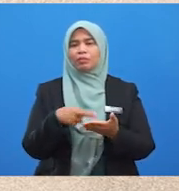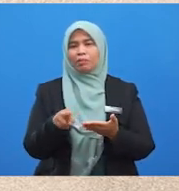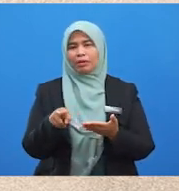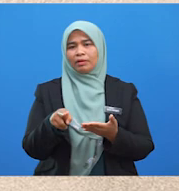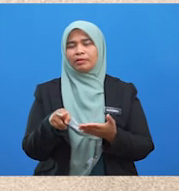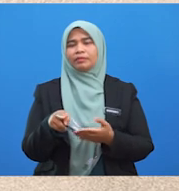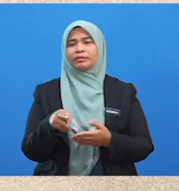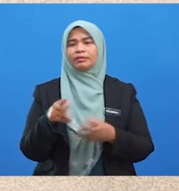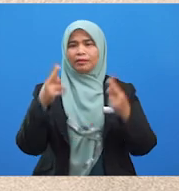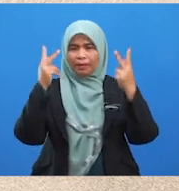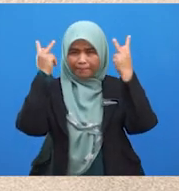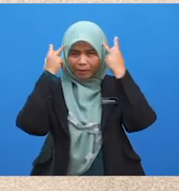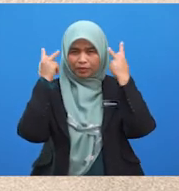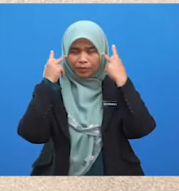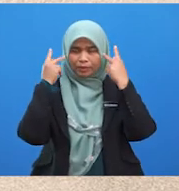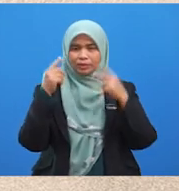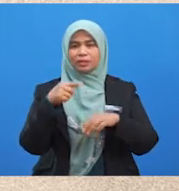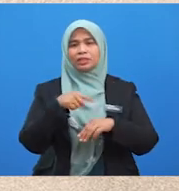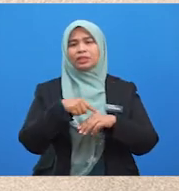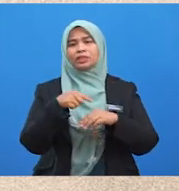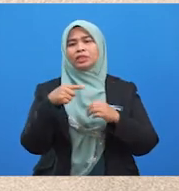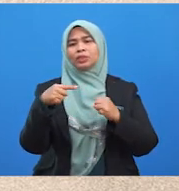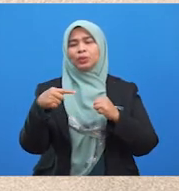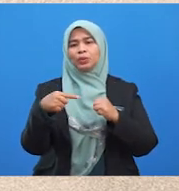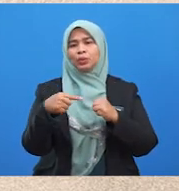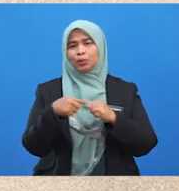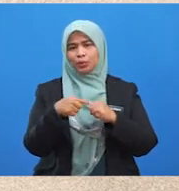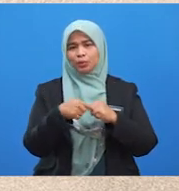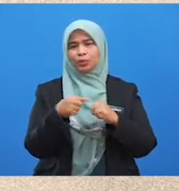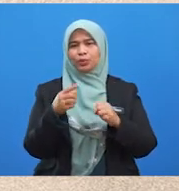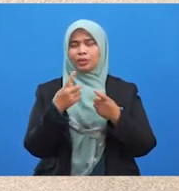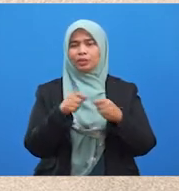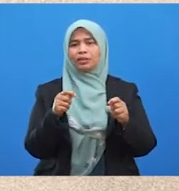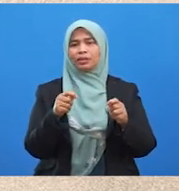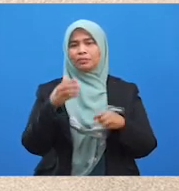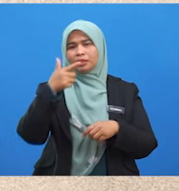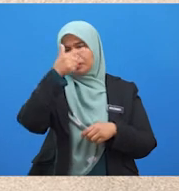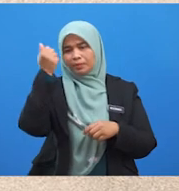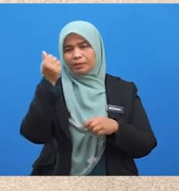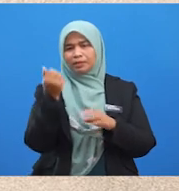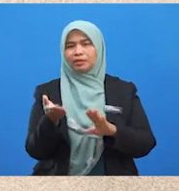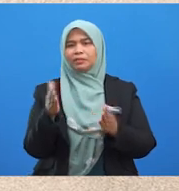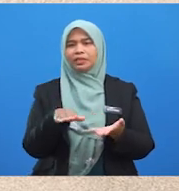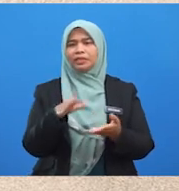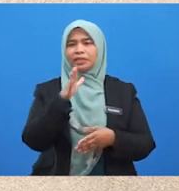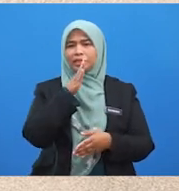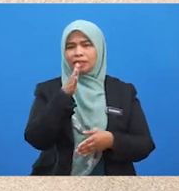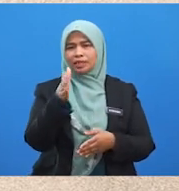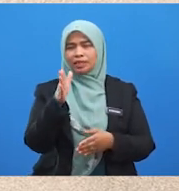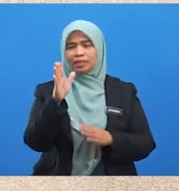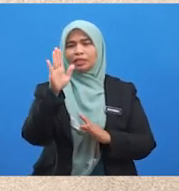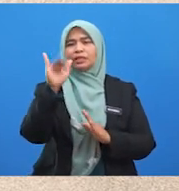bela. Bulat dituduh telah mengakibatkan kematian seorang nenek yang